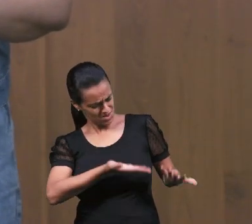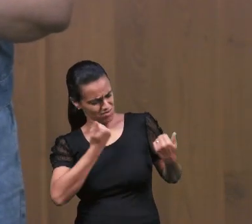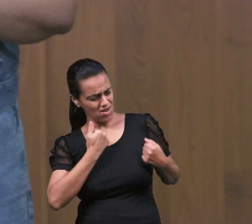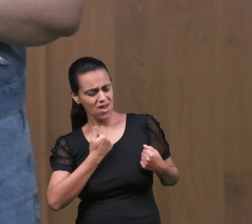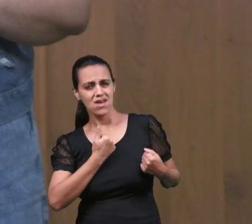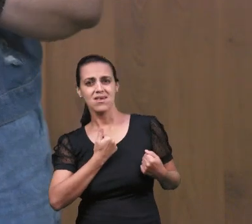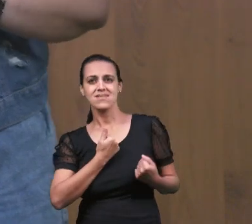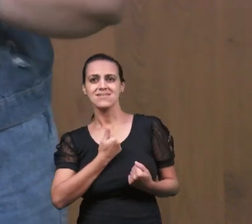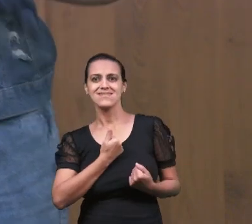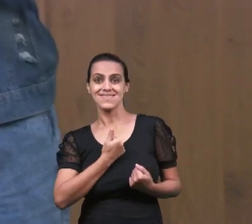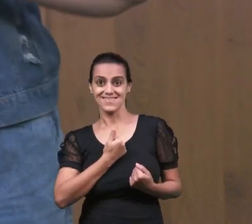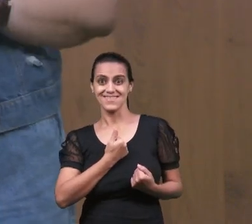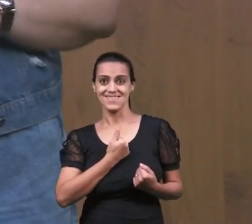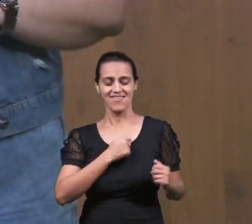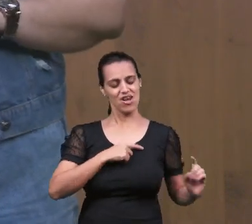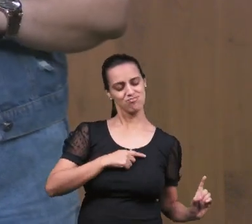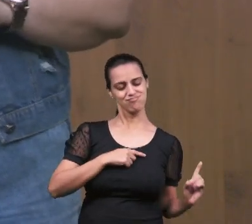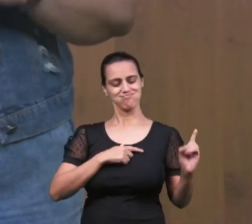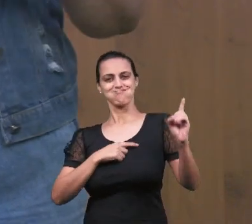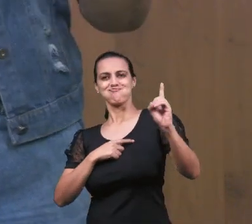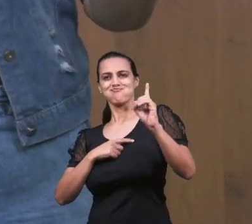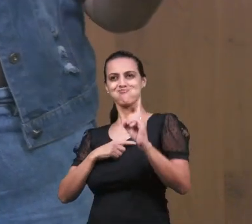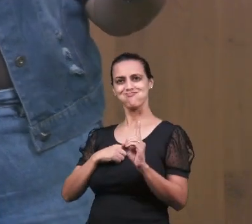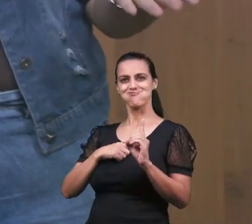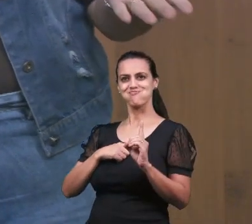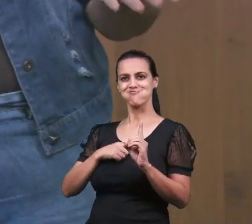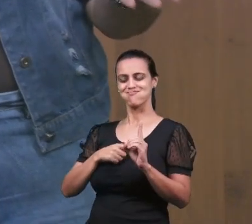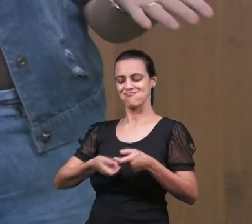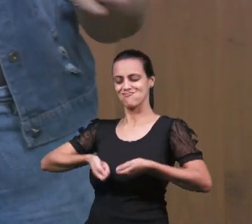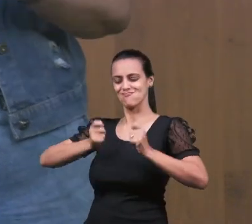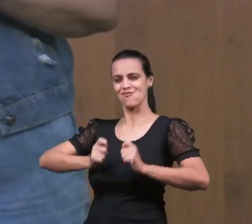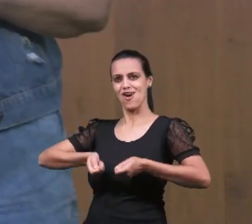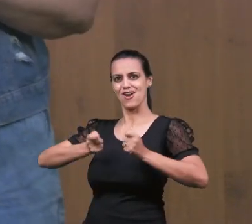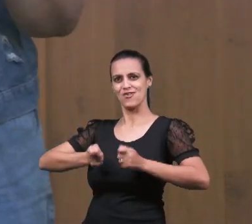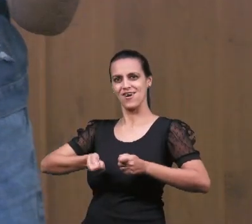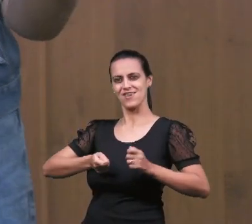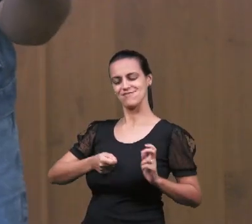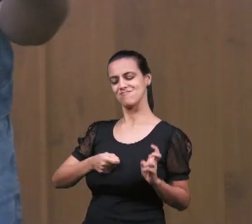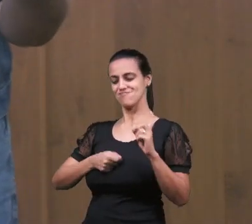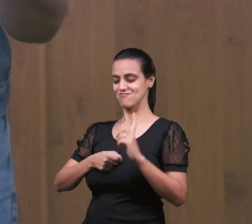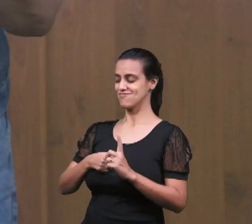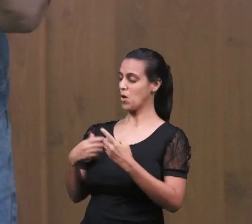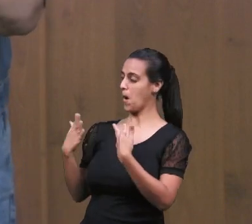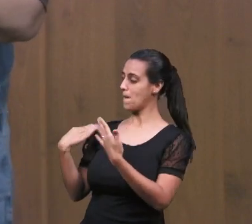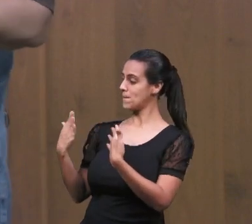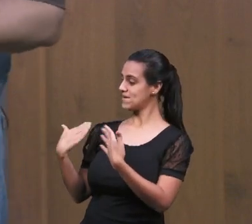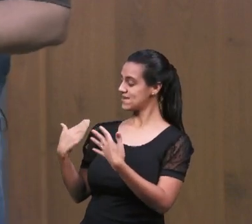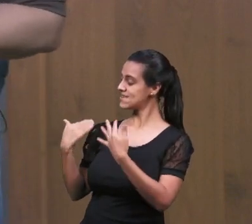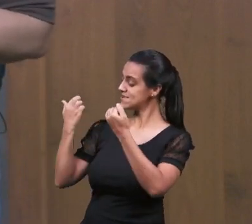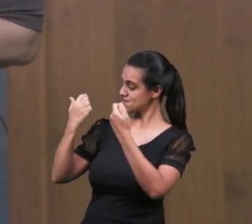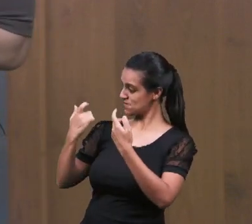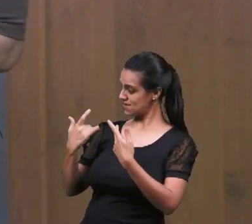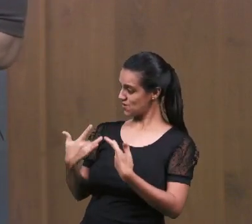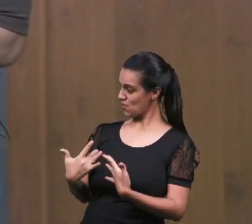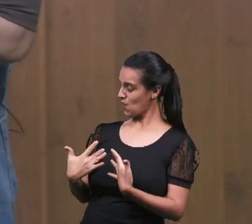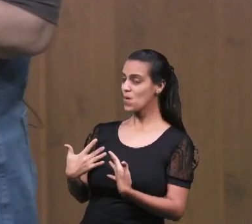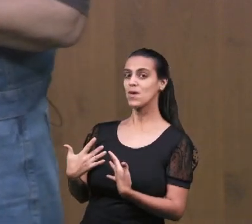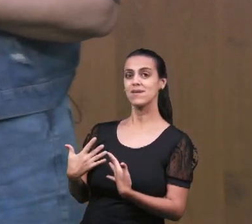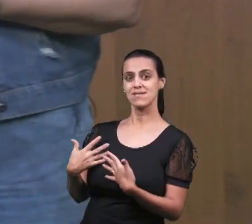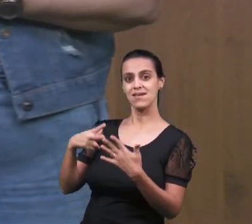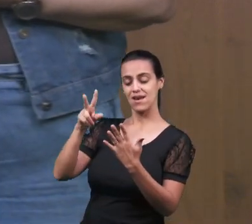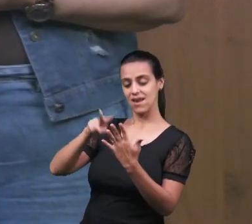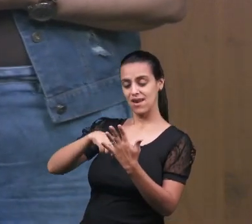a dit, comment je vais comprendre si quelqu'un ne m'enseigne pas? Monte ici et explique-moi la parole de